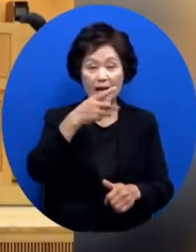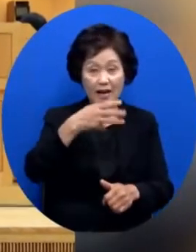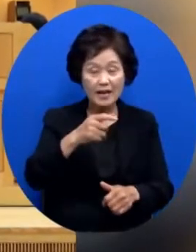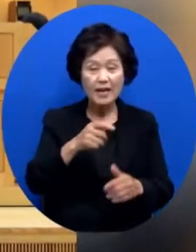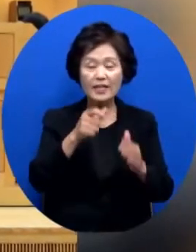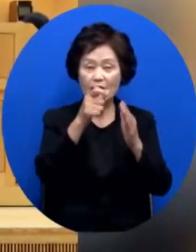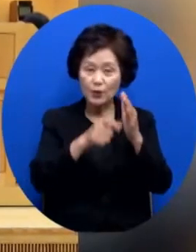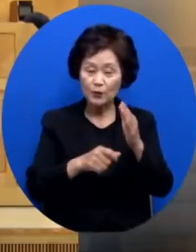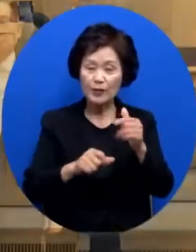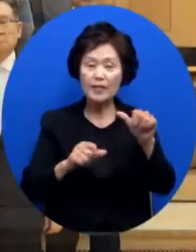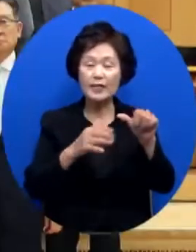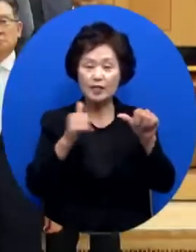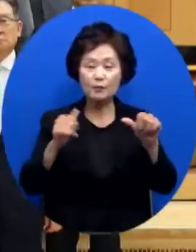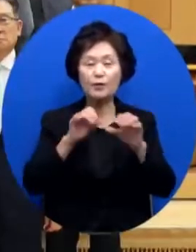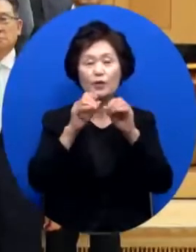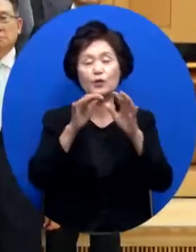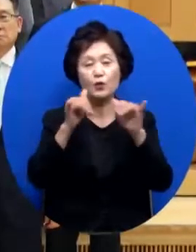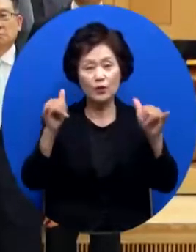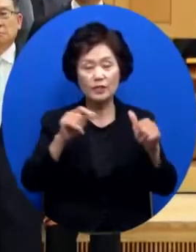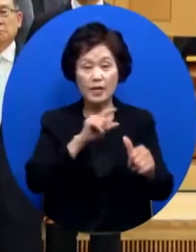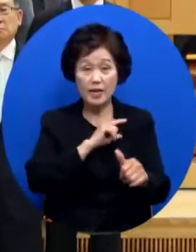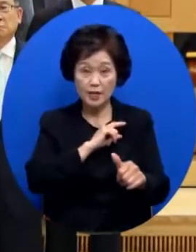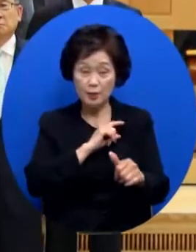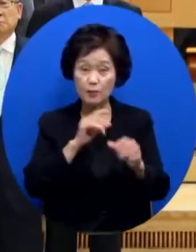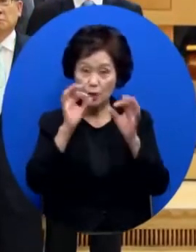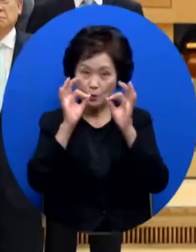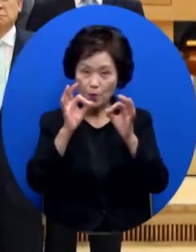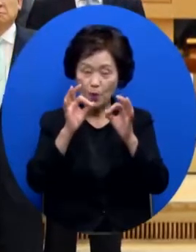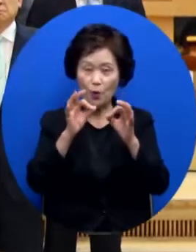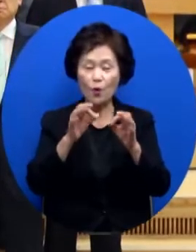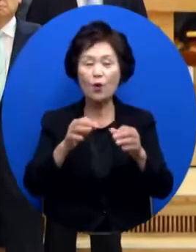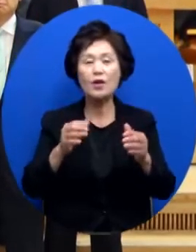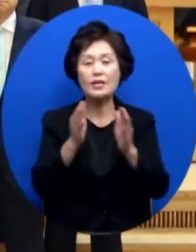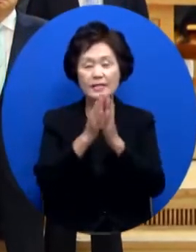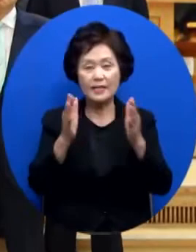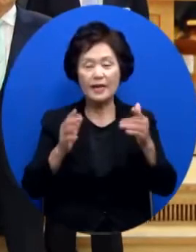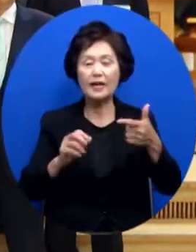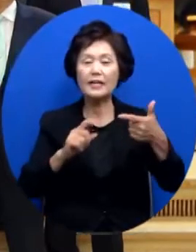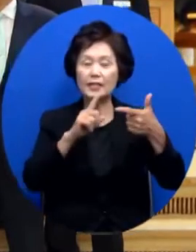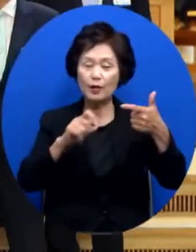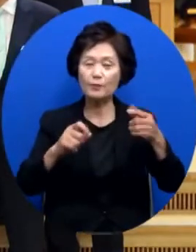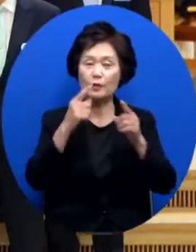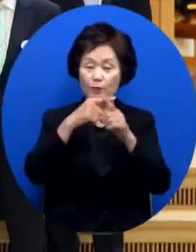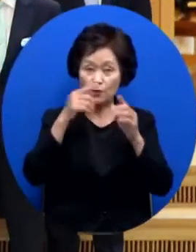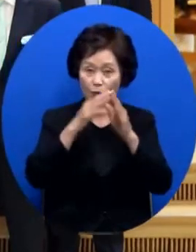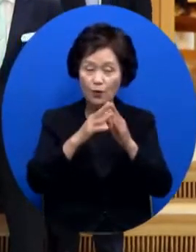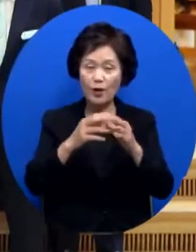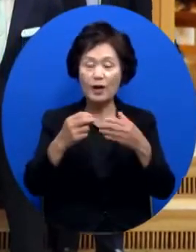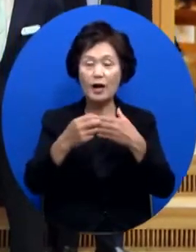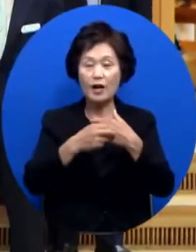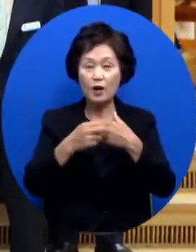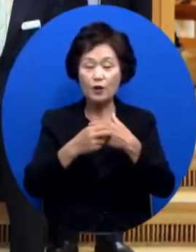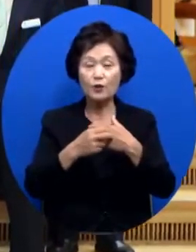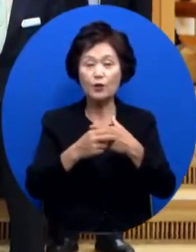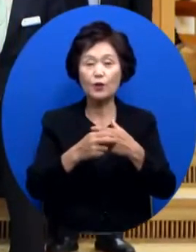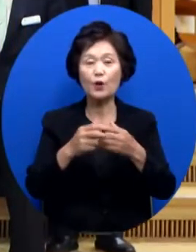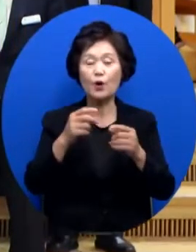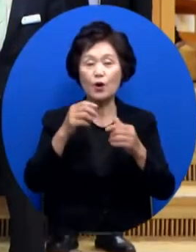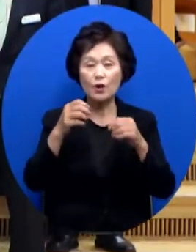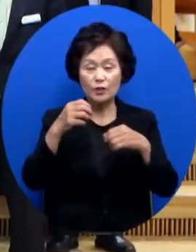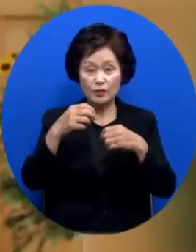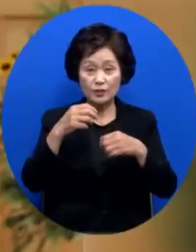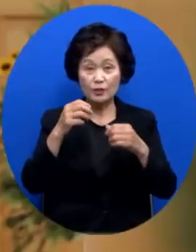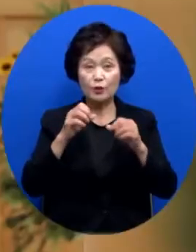명의 선교사가 첫 번째 주일 예배를 드린 것을 기념하며 태동한 남대문 교회가 의료 선교사 연구에 적극적으로 나서달라 고